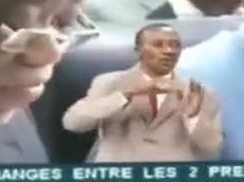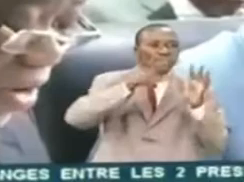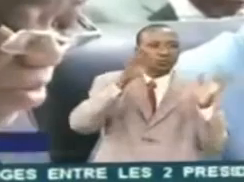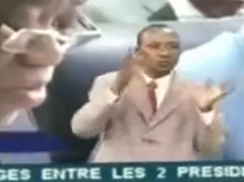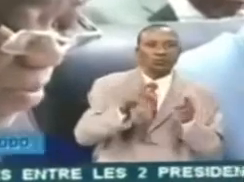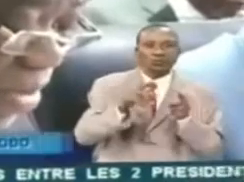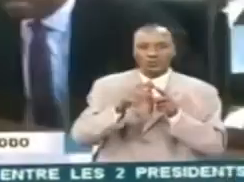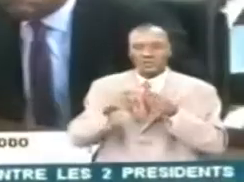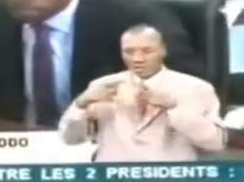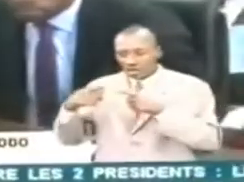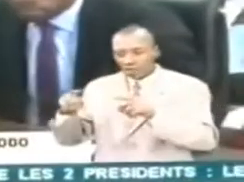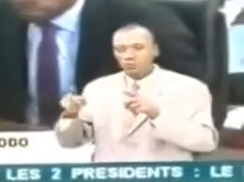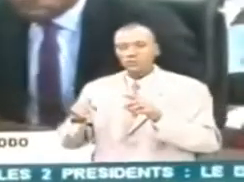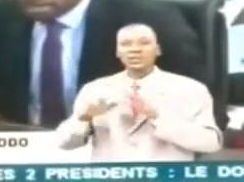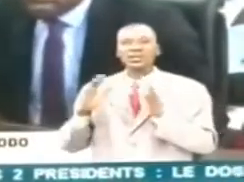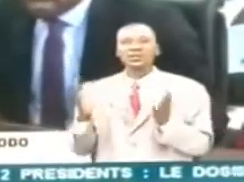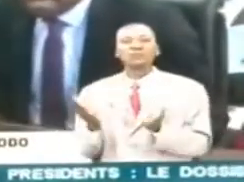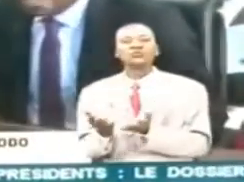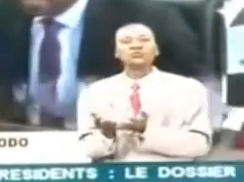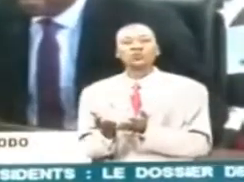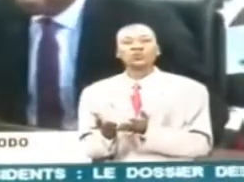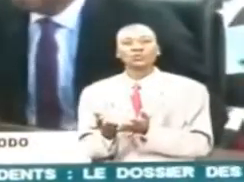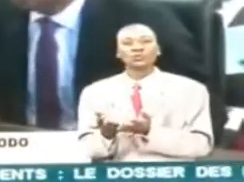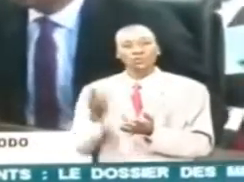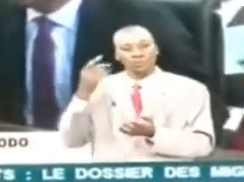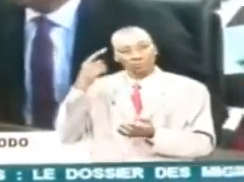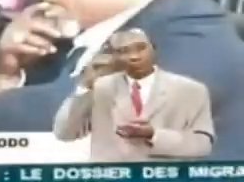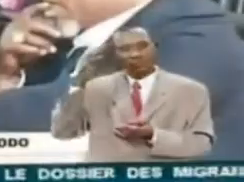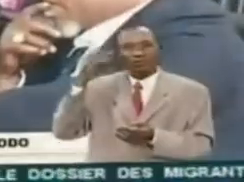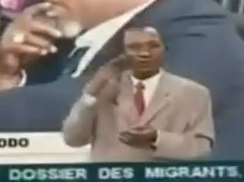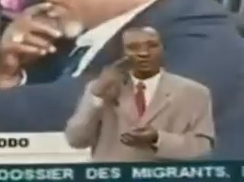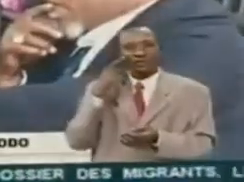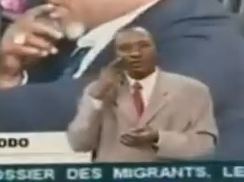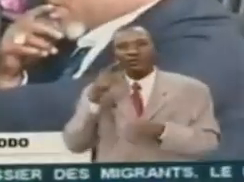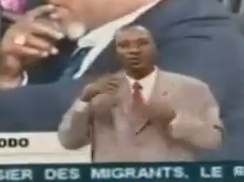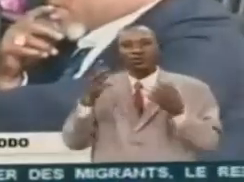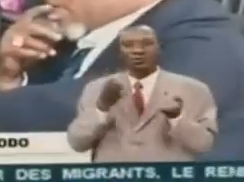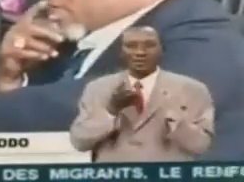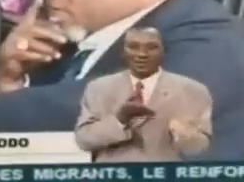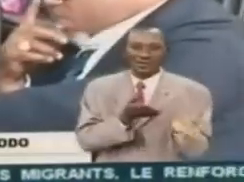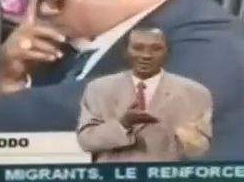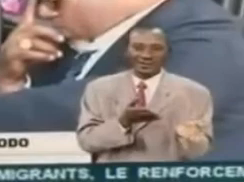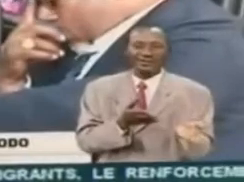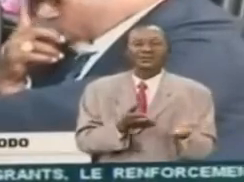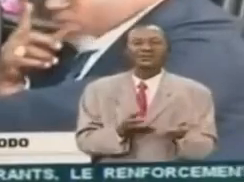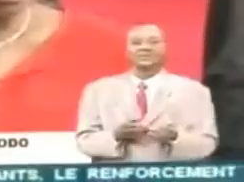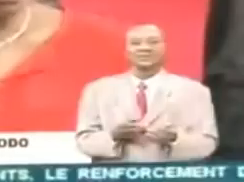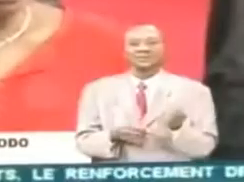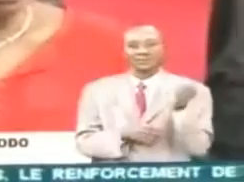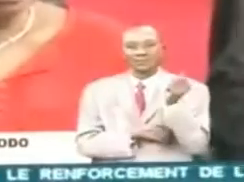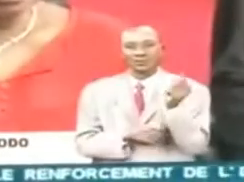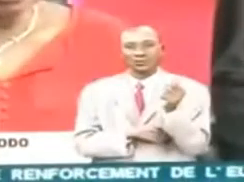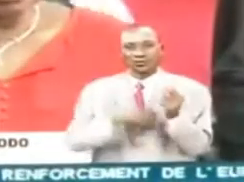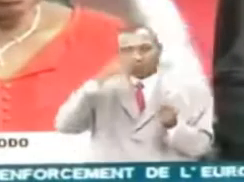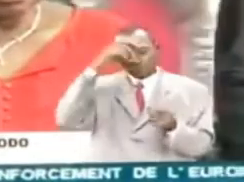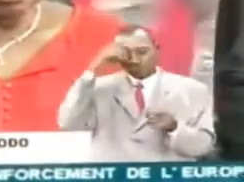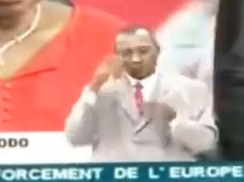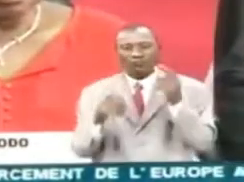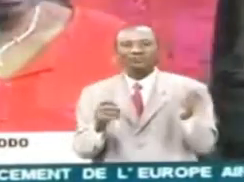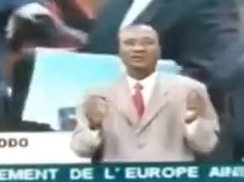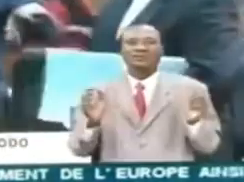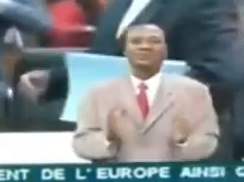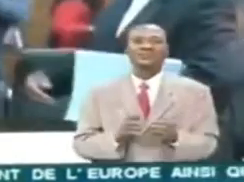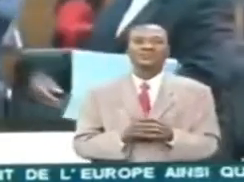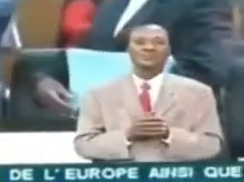même occasion la prise sous son compte de ses recommandations par la commission permanente de l'Assemblée nationale spécialisée dans le traitement